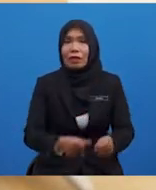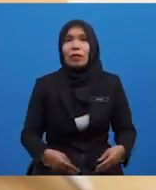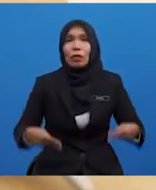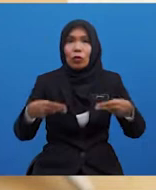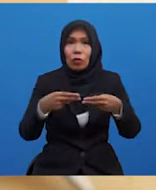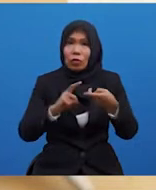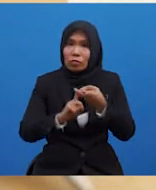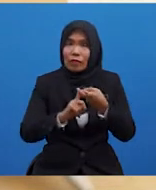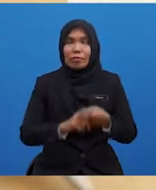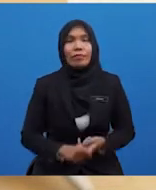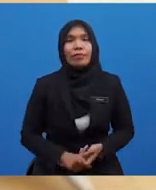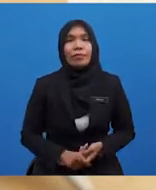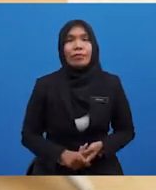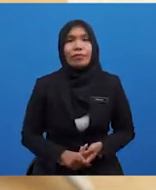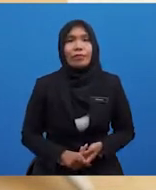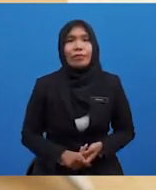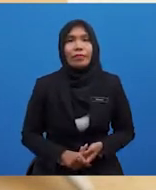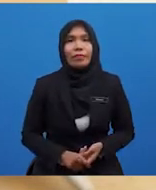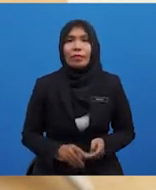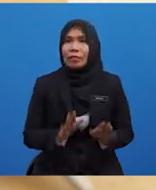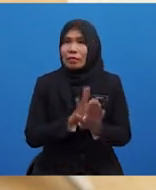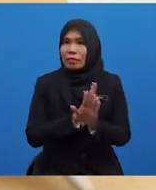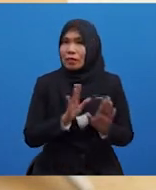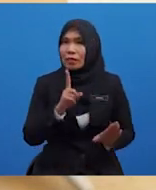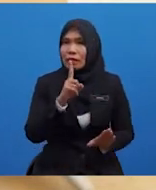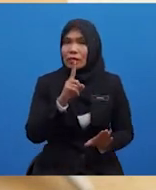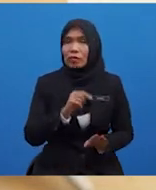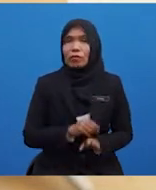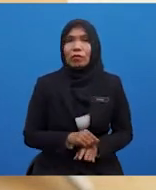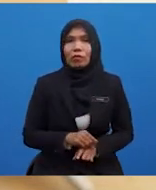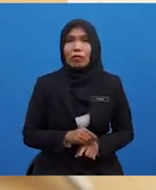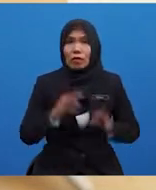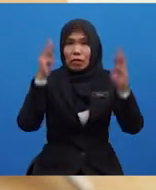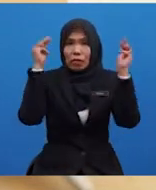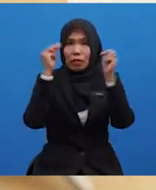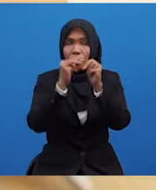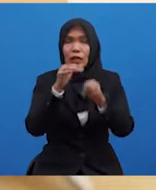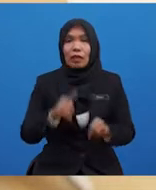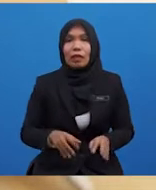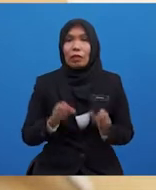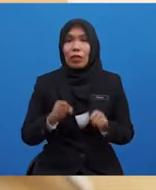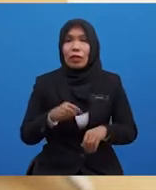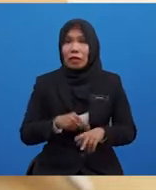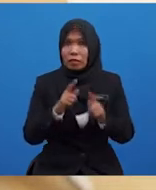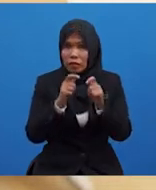menulis maklumatnya. Tiada satu pun maklumat yang boleh tertinggal.